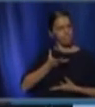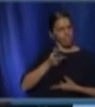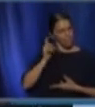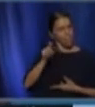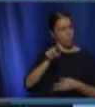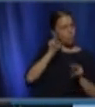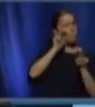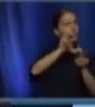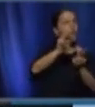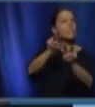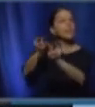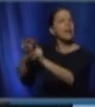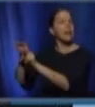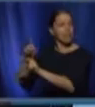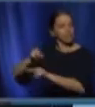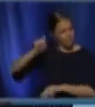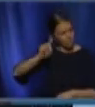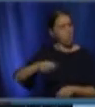on a aujourd'hui